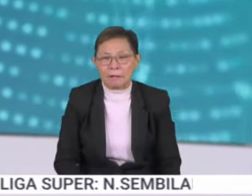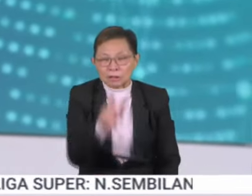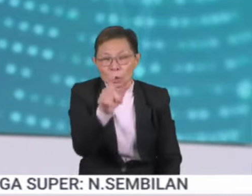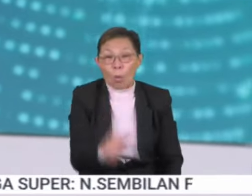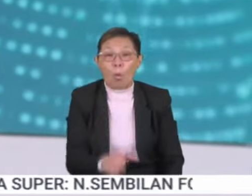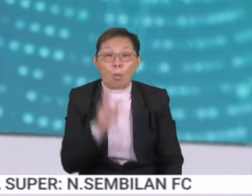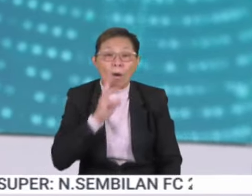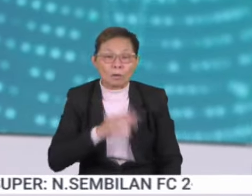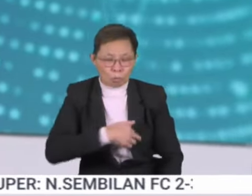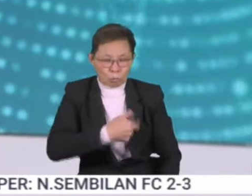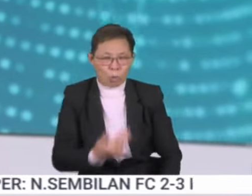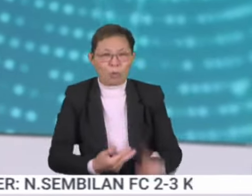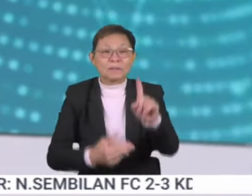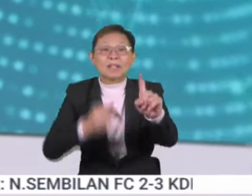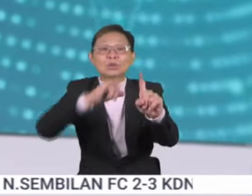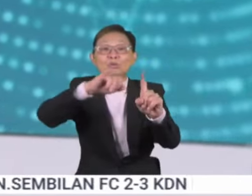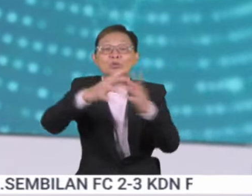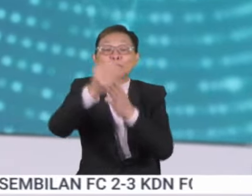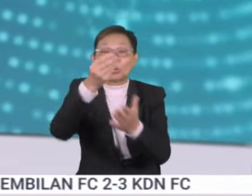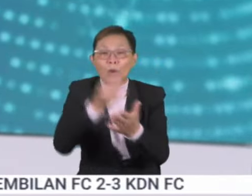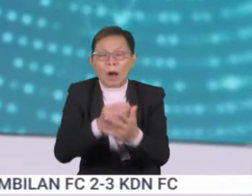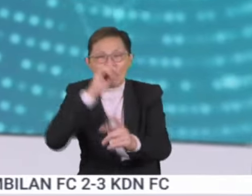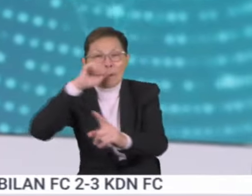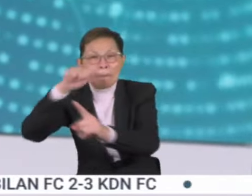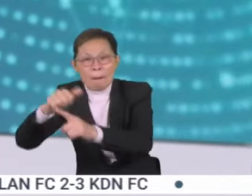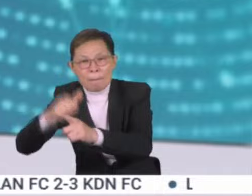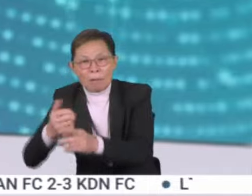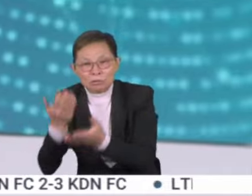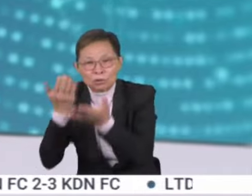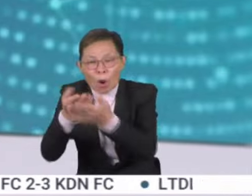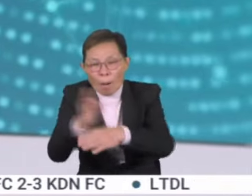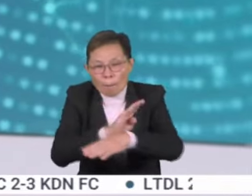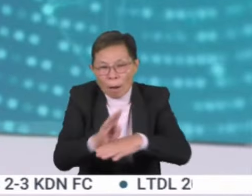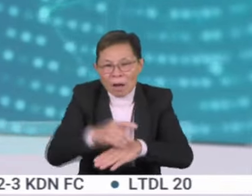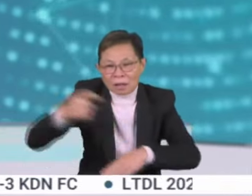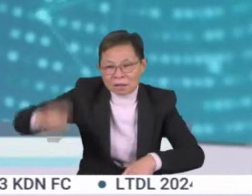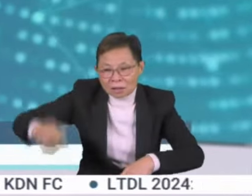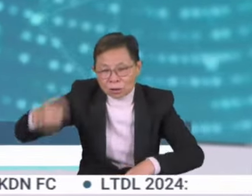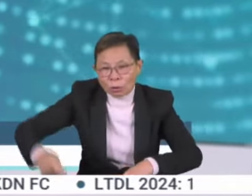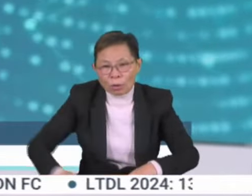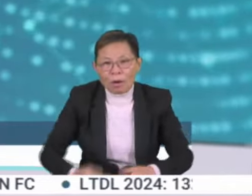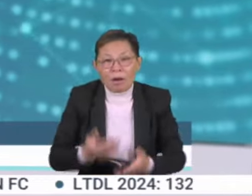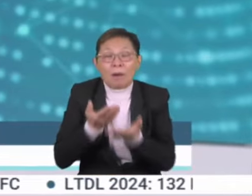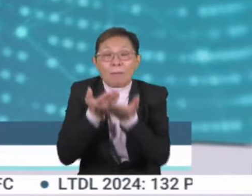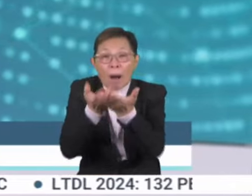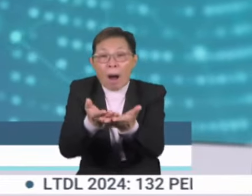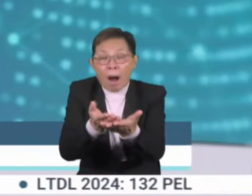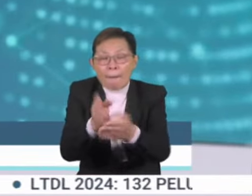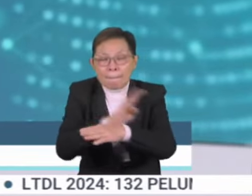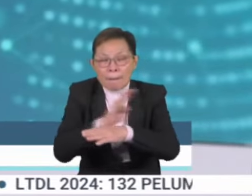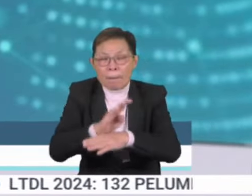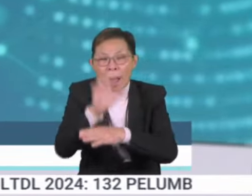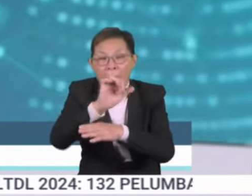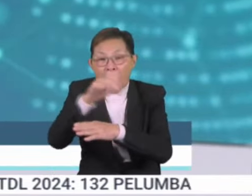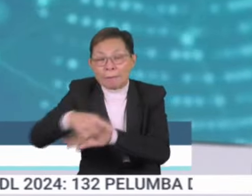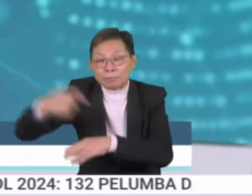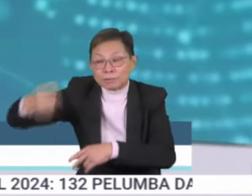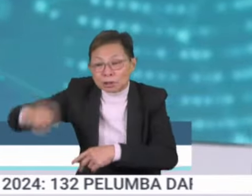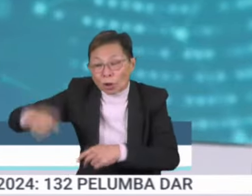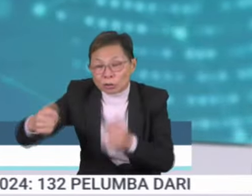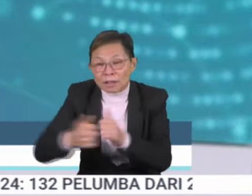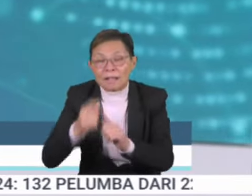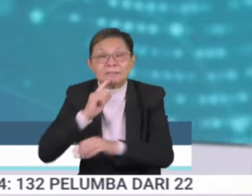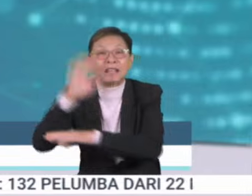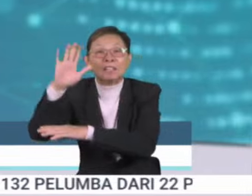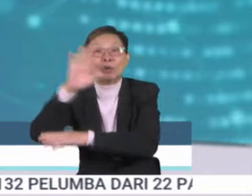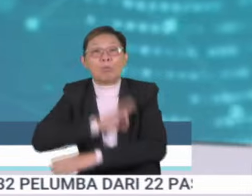Seorang wanita kerugian RM1 juta selepas diperdaya tawaran perniagaan di TikTok. Bangsa ditawar peluang perniagaan di aplikasi itu dengan